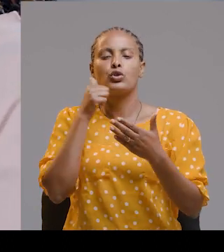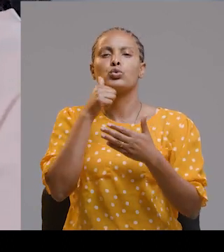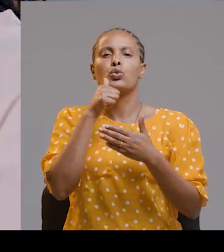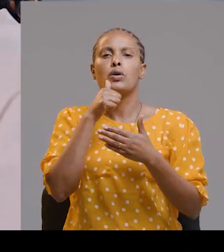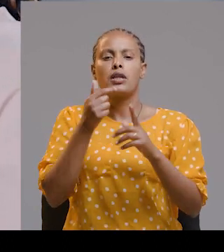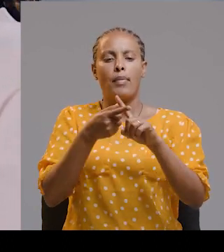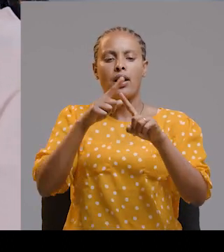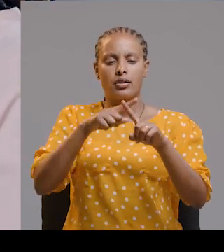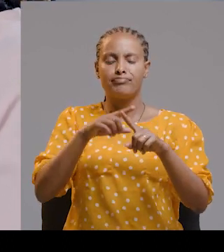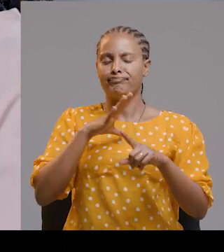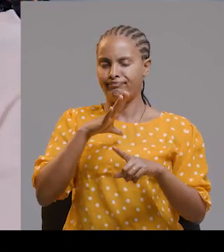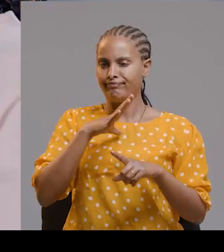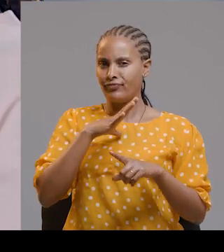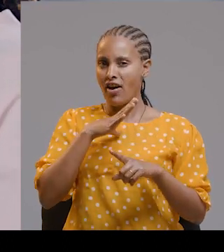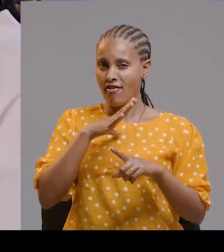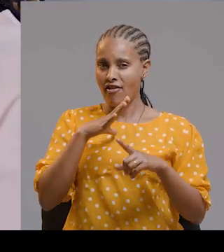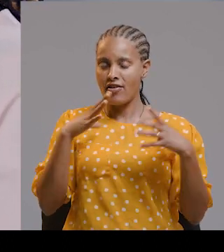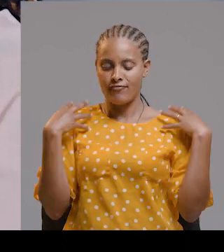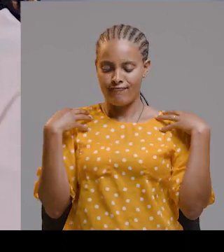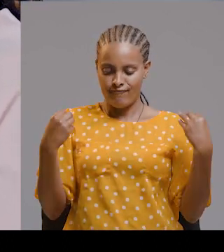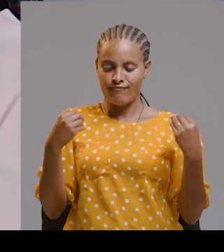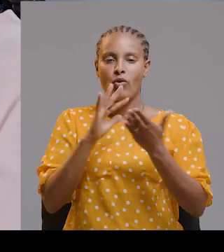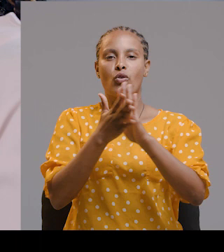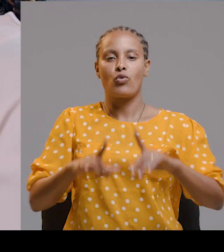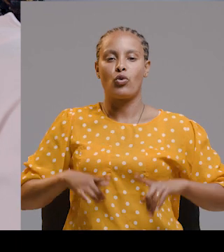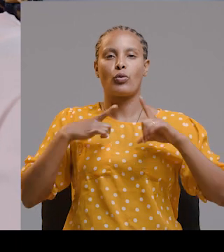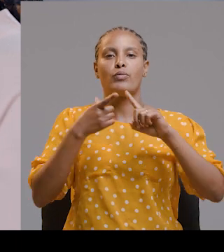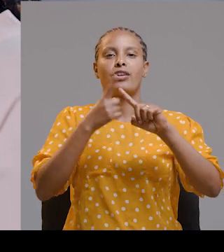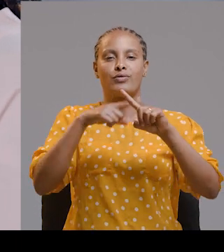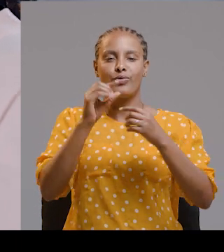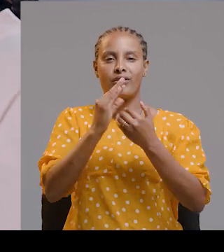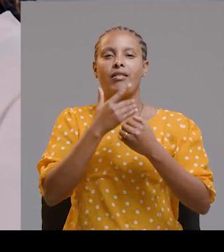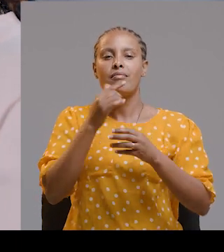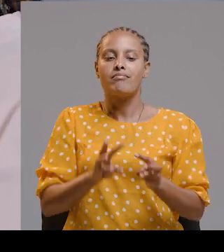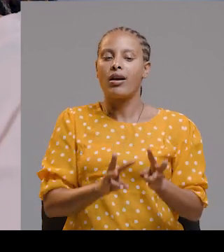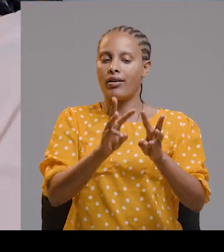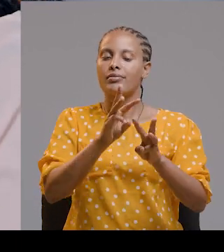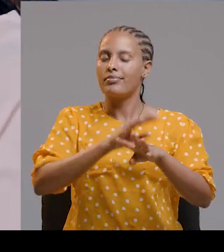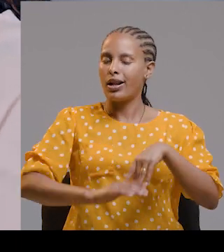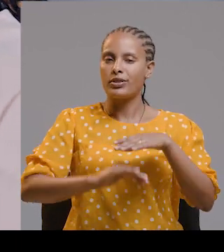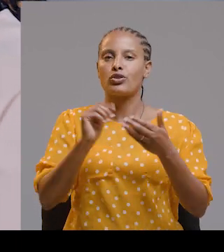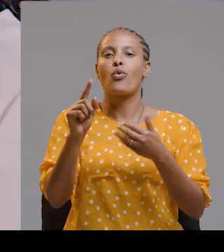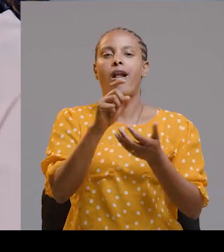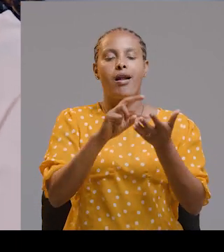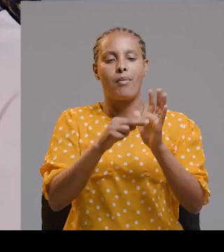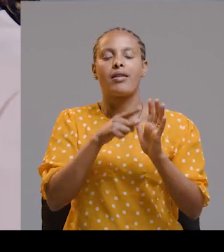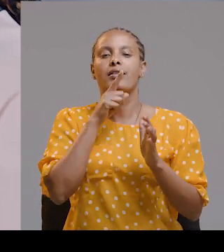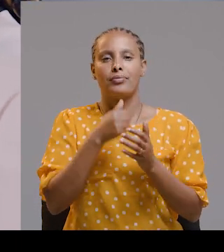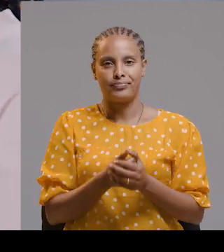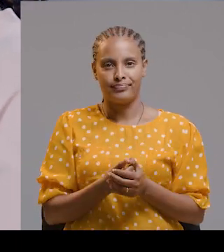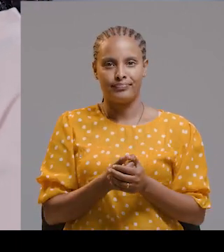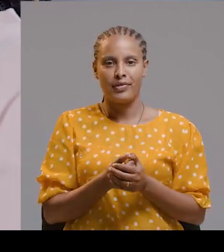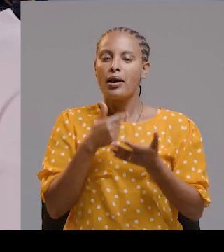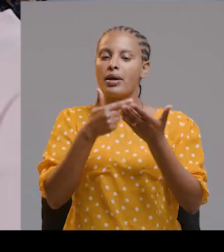چو تامل نسو ودا راسات چو نروحون ملسون مينورو باتم مانجد منا ماتشاتش باتم مانجد يهون